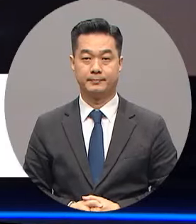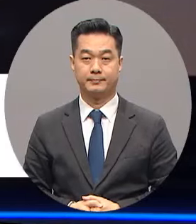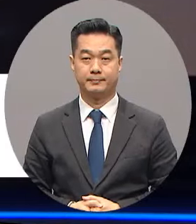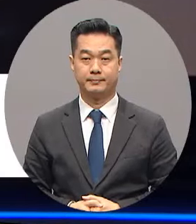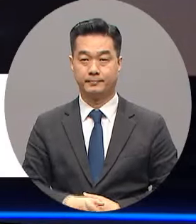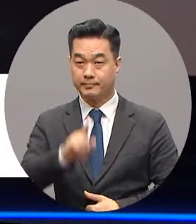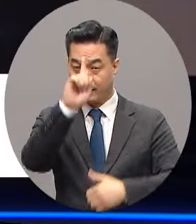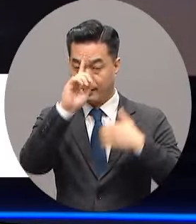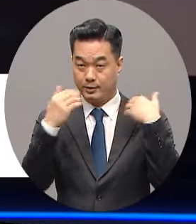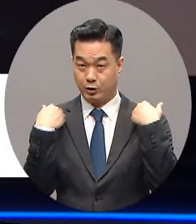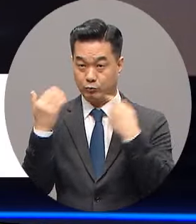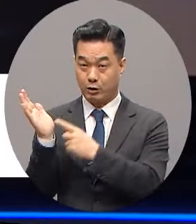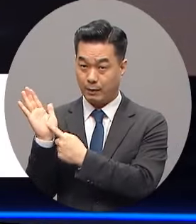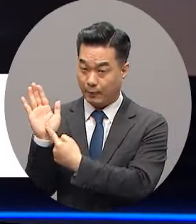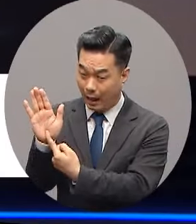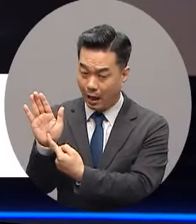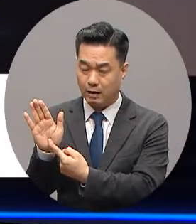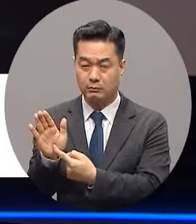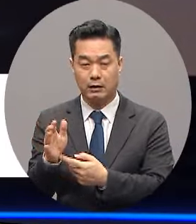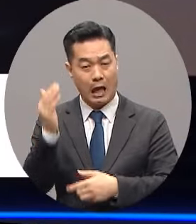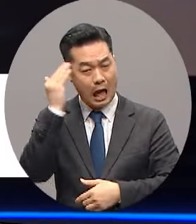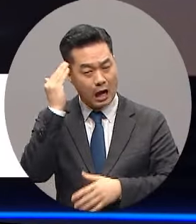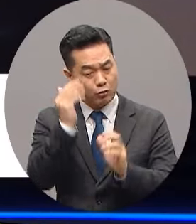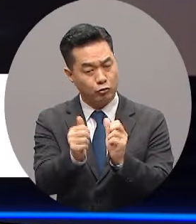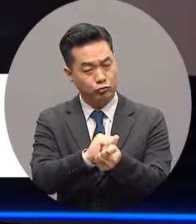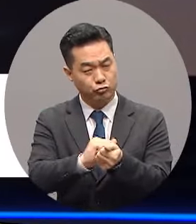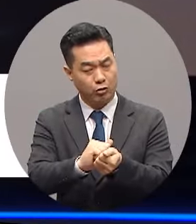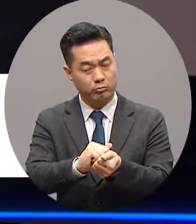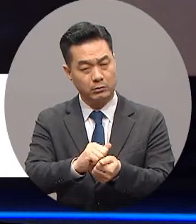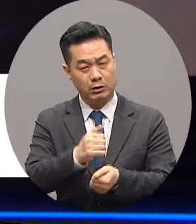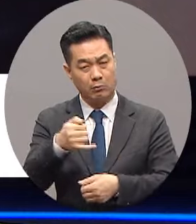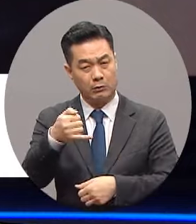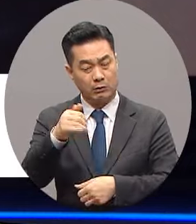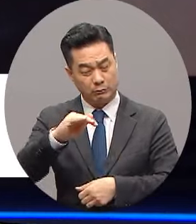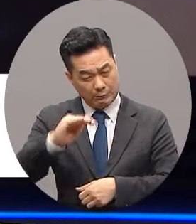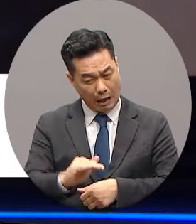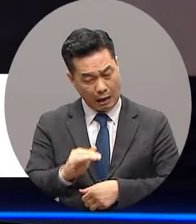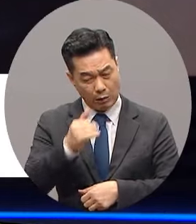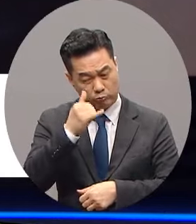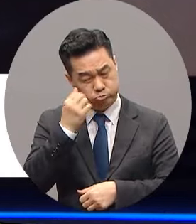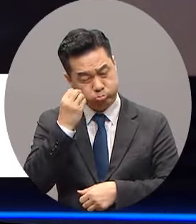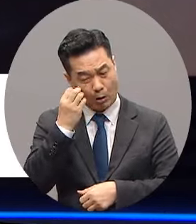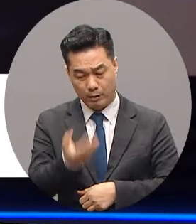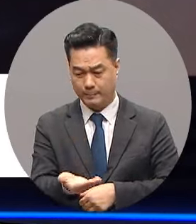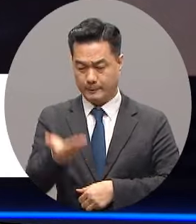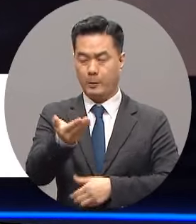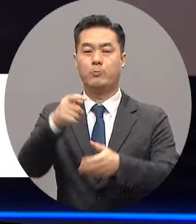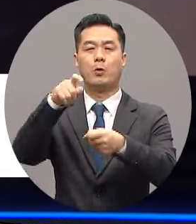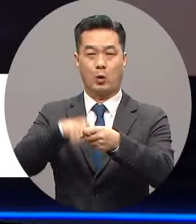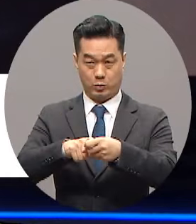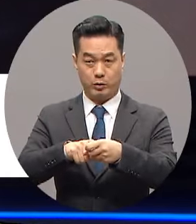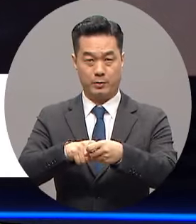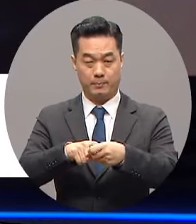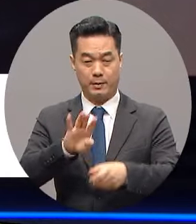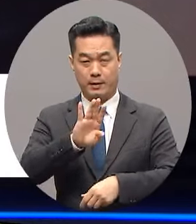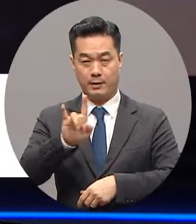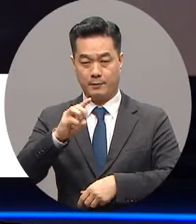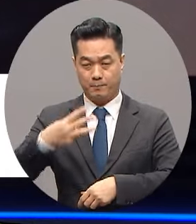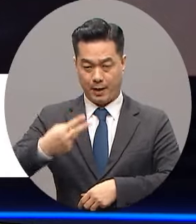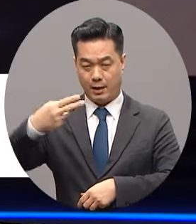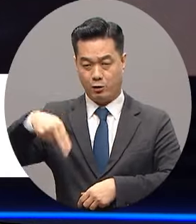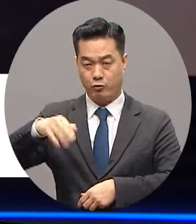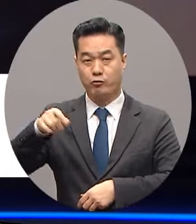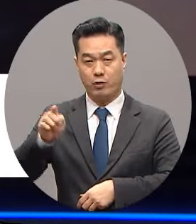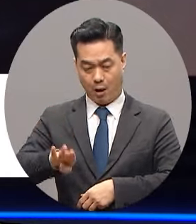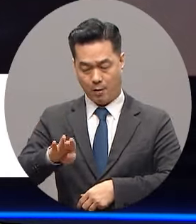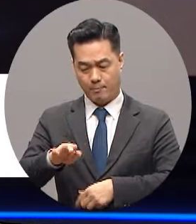정부가 우리 기업들의 주가를 끌어올리기 위한 밸류업 프로그램을 시행하겠다고 밝혔습니다. 상장사들이 자발적으로 기업 가치 재고